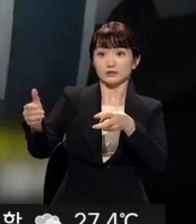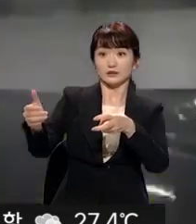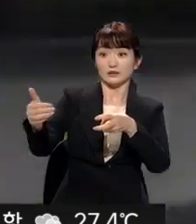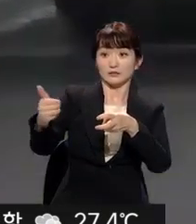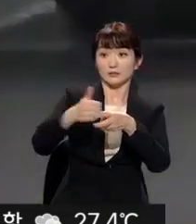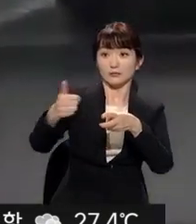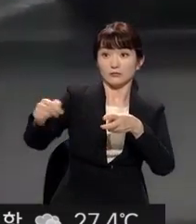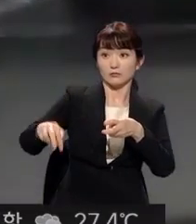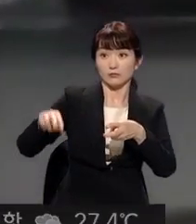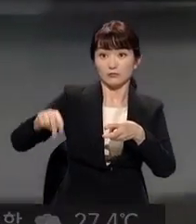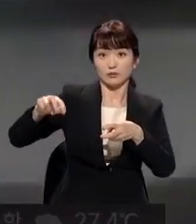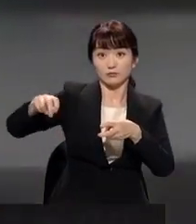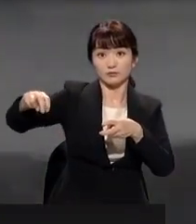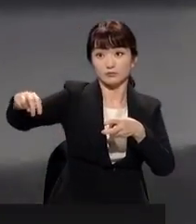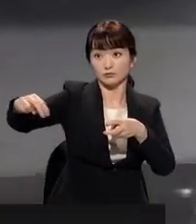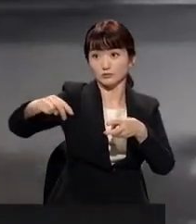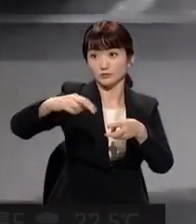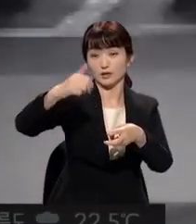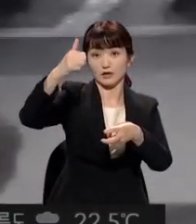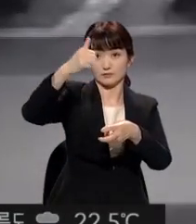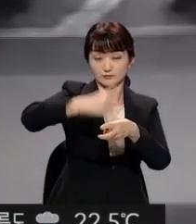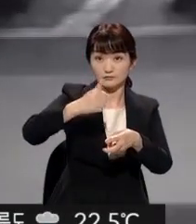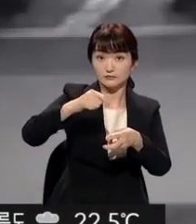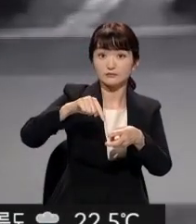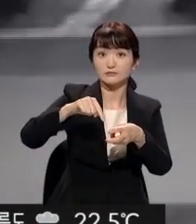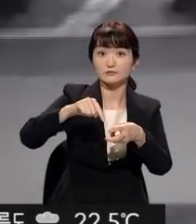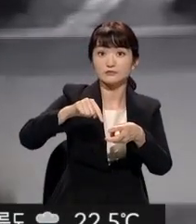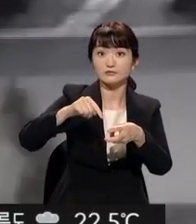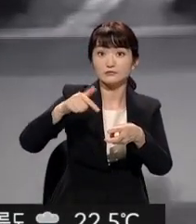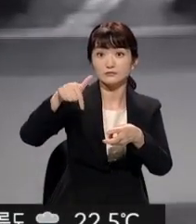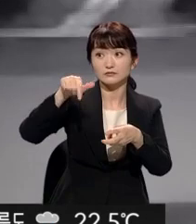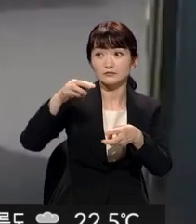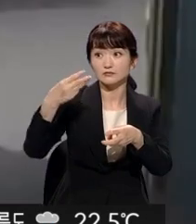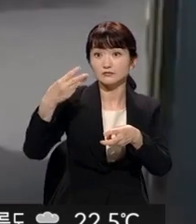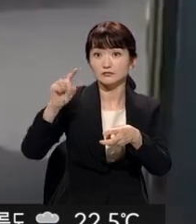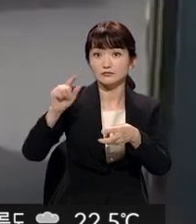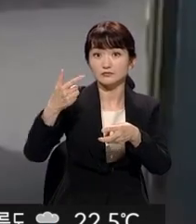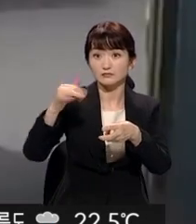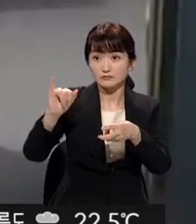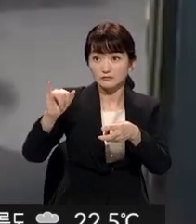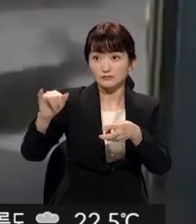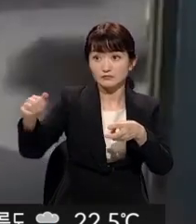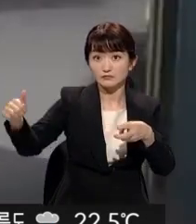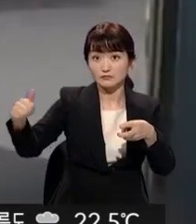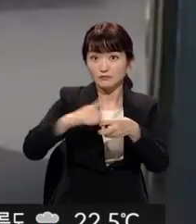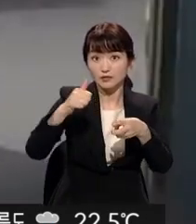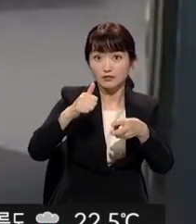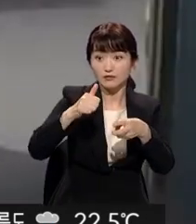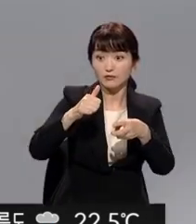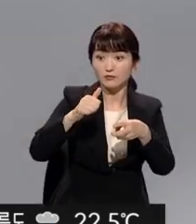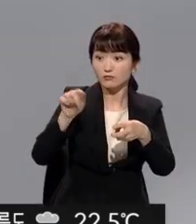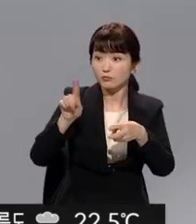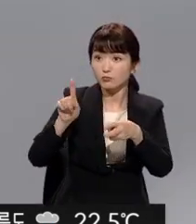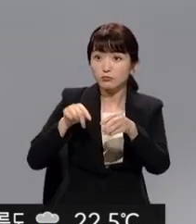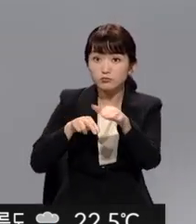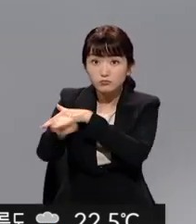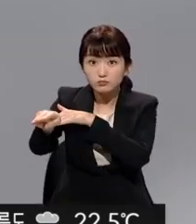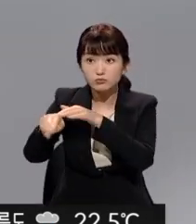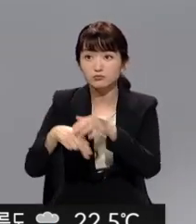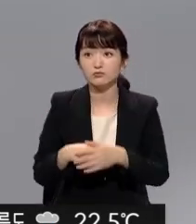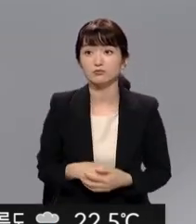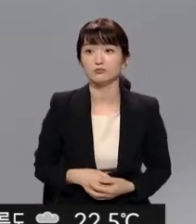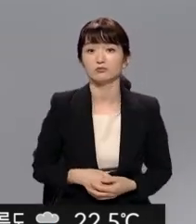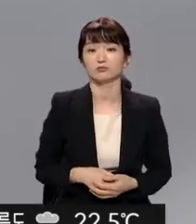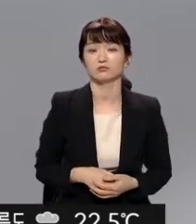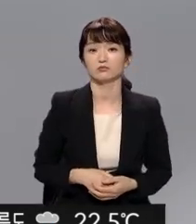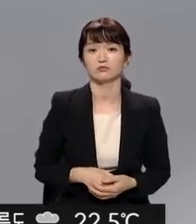방금 뭐가 튀어나온 거죠 다시 한번 볼까요 아 이런 라니 란이 고라니 잘 부딪히지의 다시 어디론가 도망갑니다 자